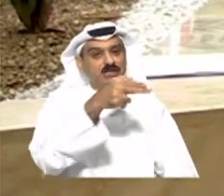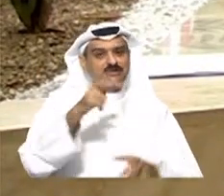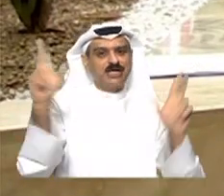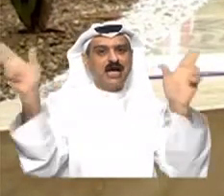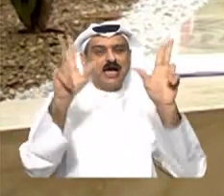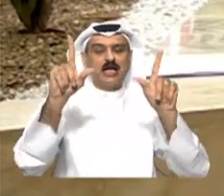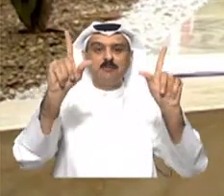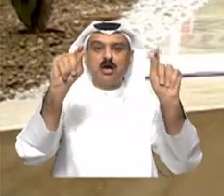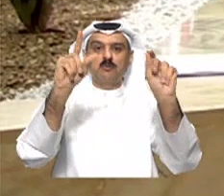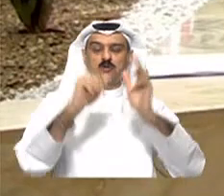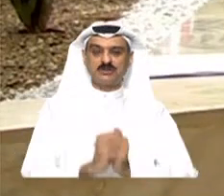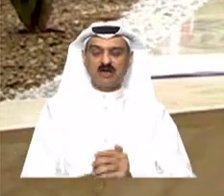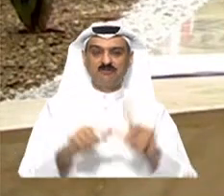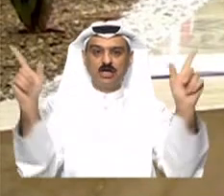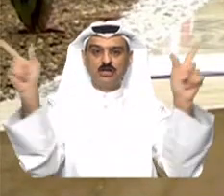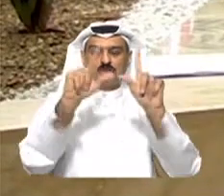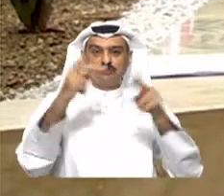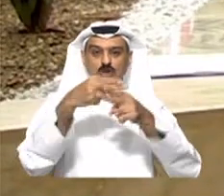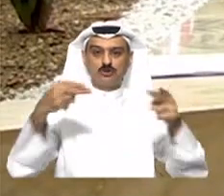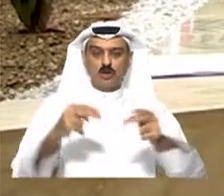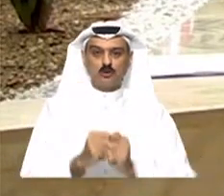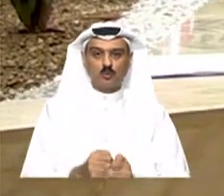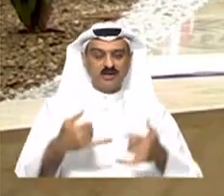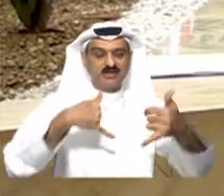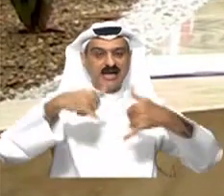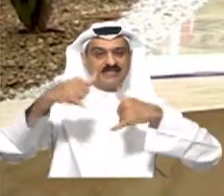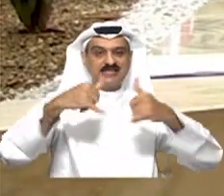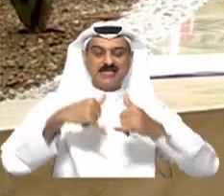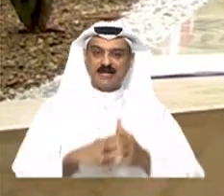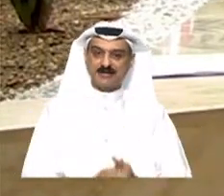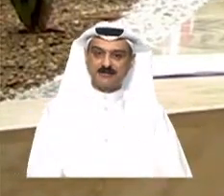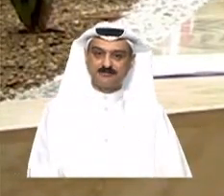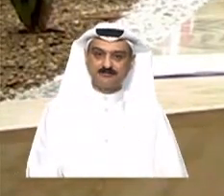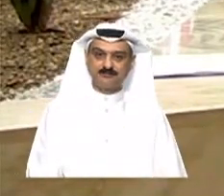مميزة. حكيمة دماز، تلفزيون دولة الكويت، الجزائر.